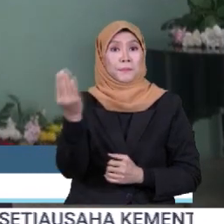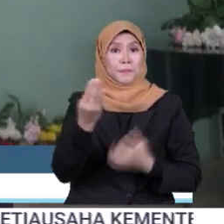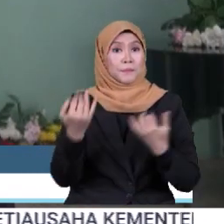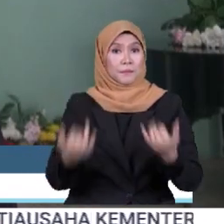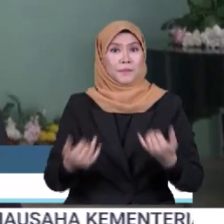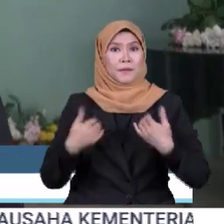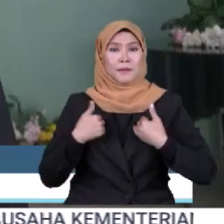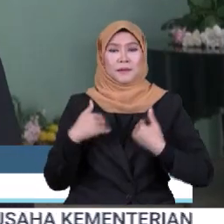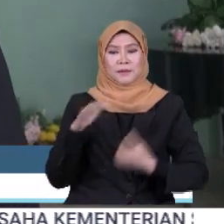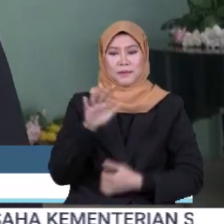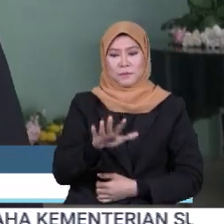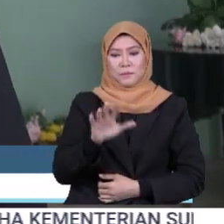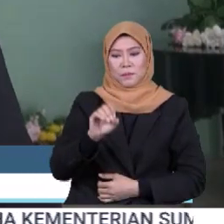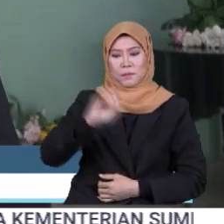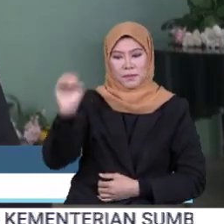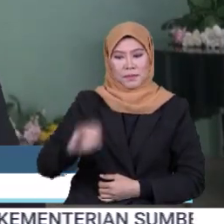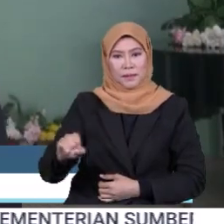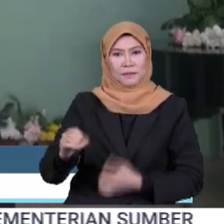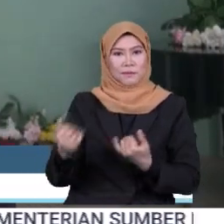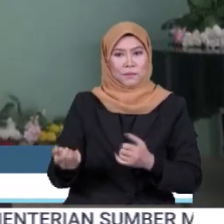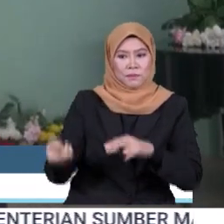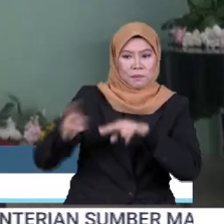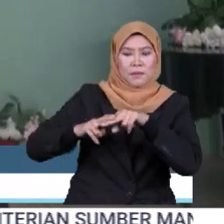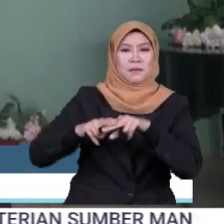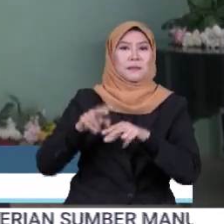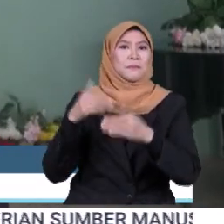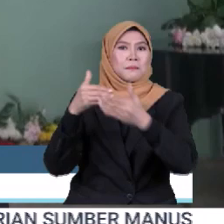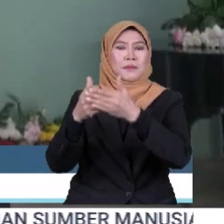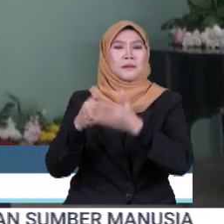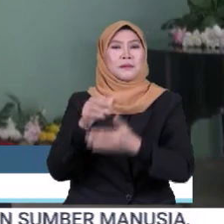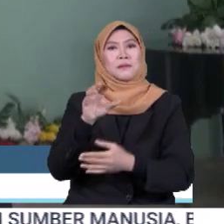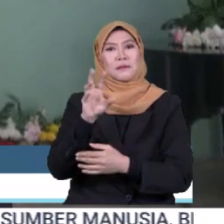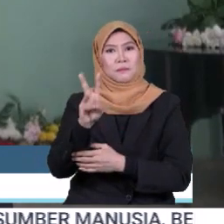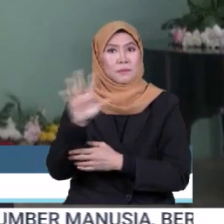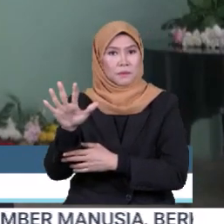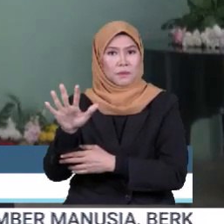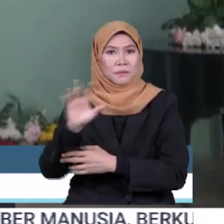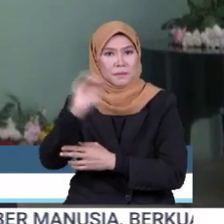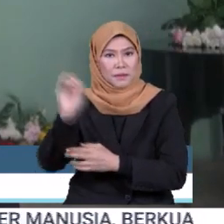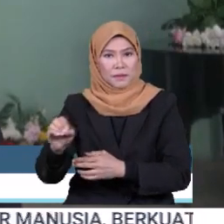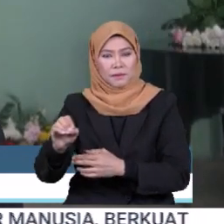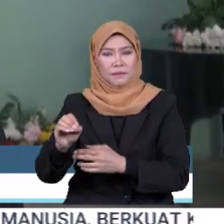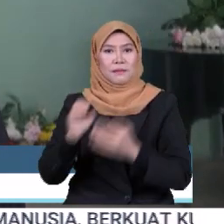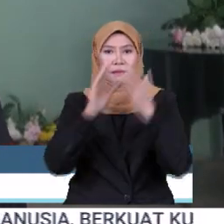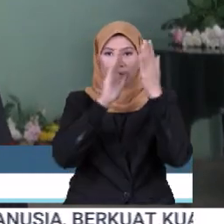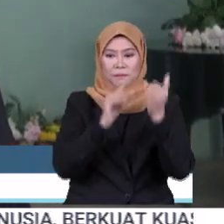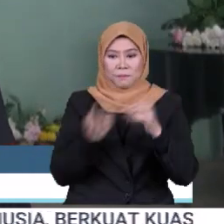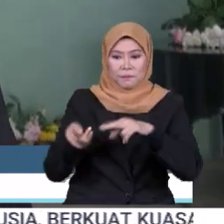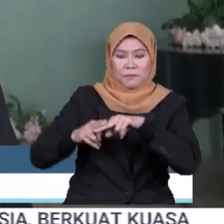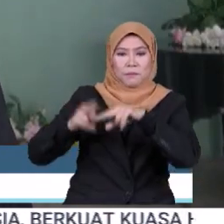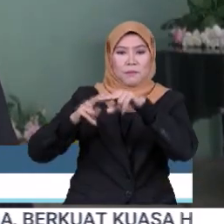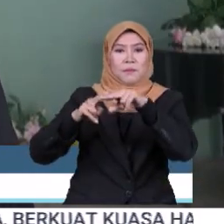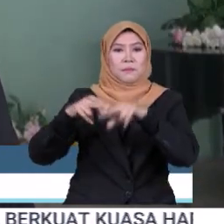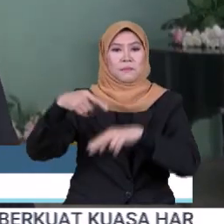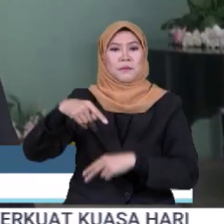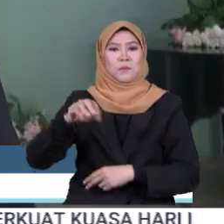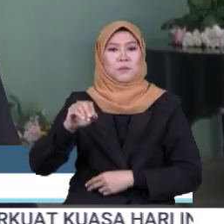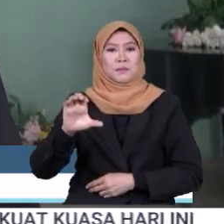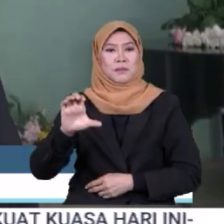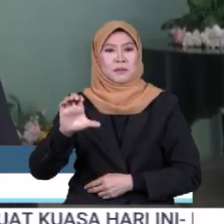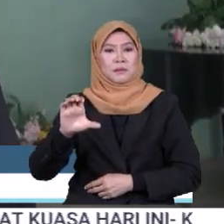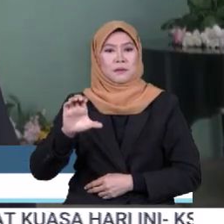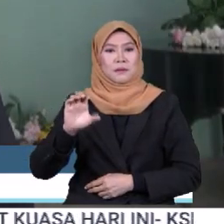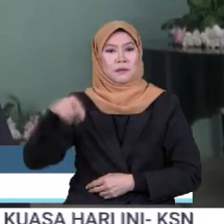kita berada pada 50%. So kena up lagi sehingga 65% dengan harapan dengan peningkatan POBC atau kita perception of being caught ni